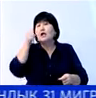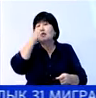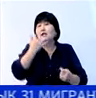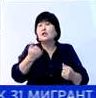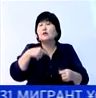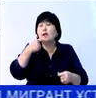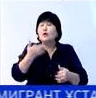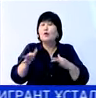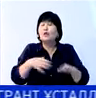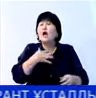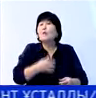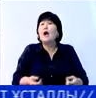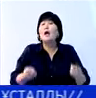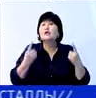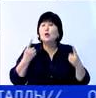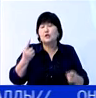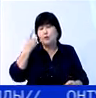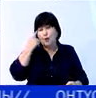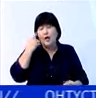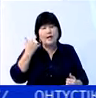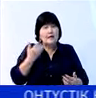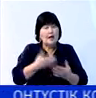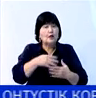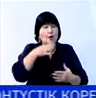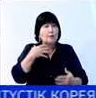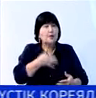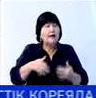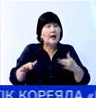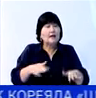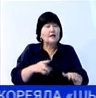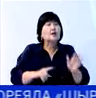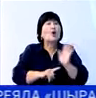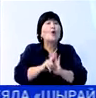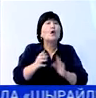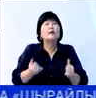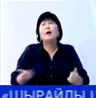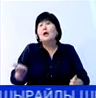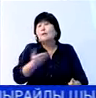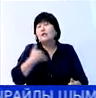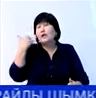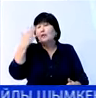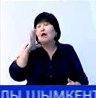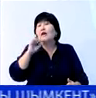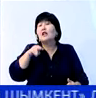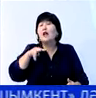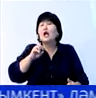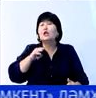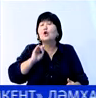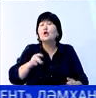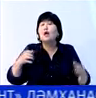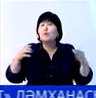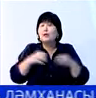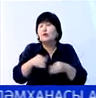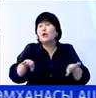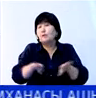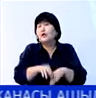жарияланғандықтан бұл шараның маңызы зор деп ойлаймын. Яғни көптеген маңызды шаралар қолға алынбақ. Біздің мақсатымыз волонтерларды біріктіріп, олардың